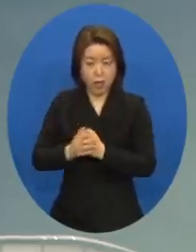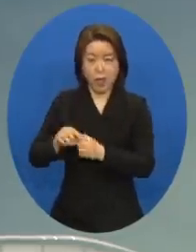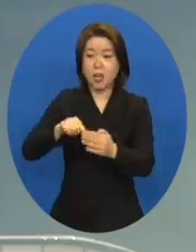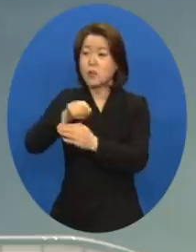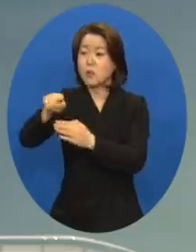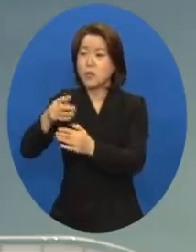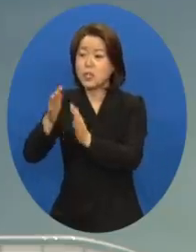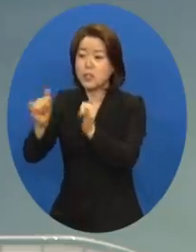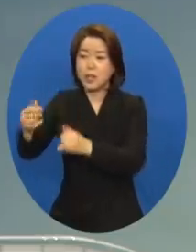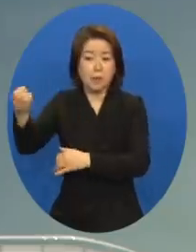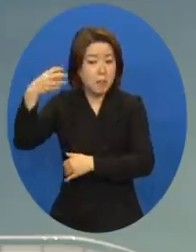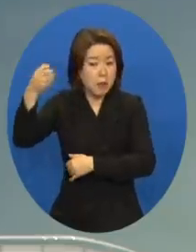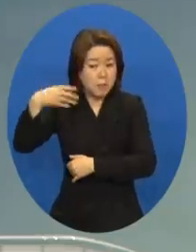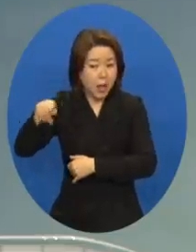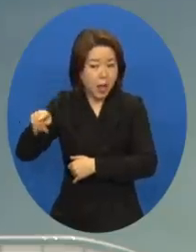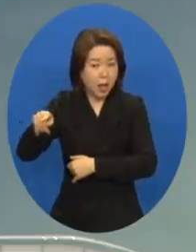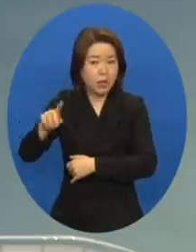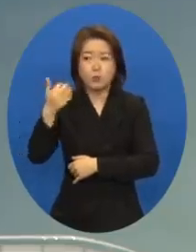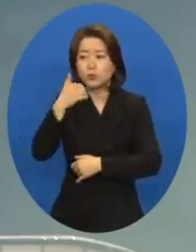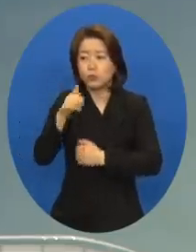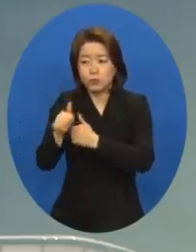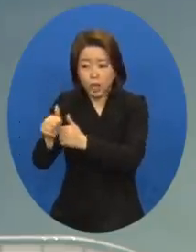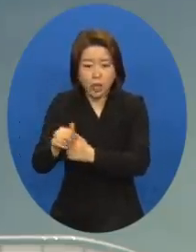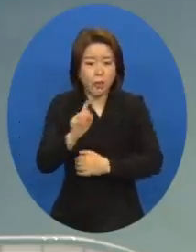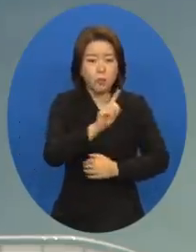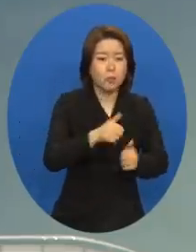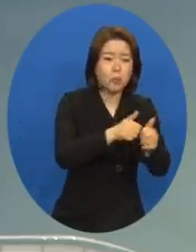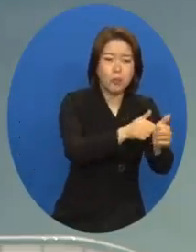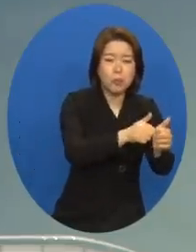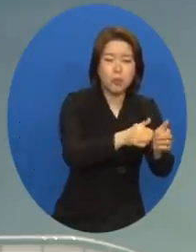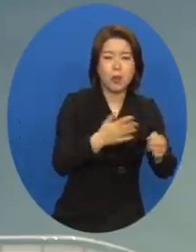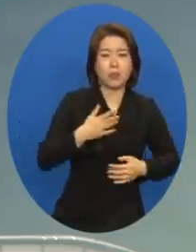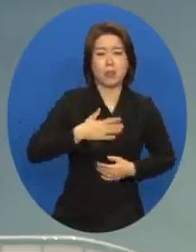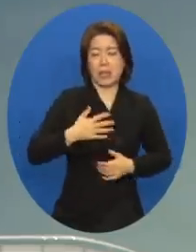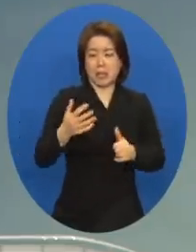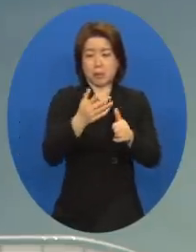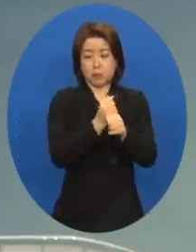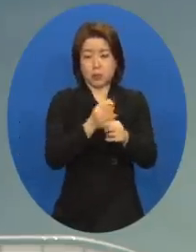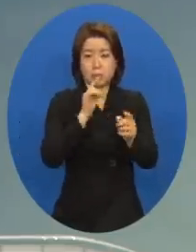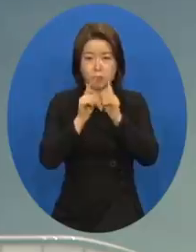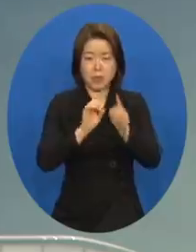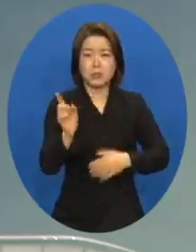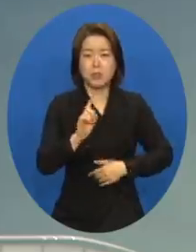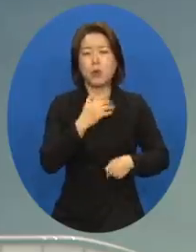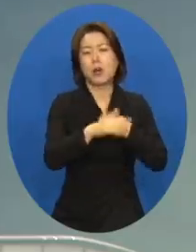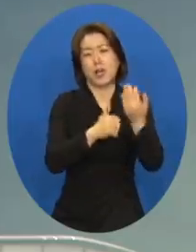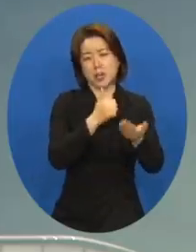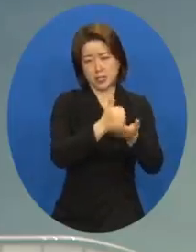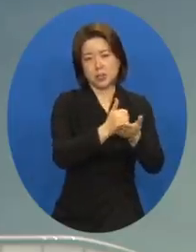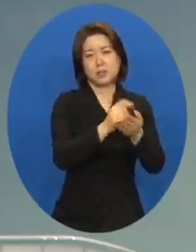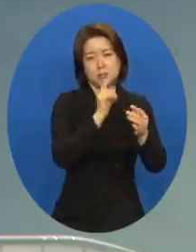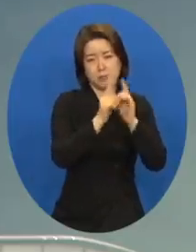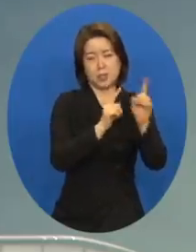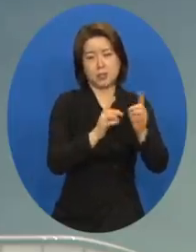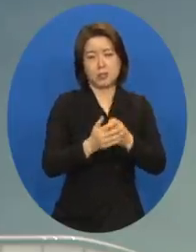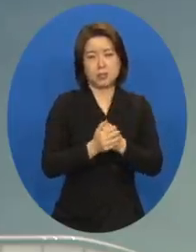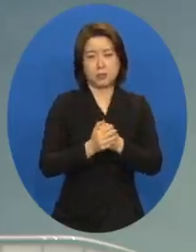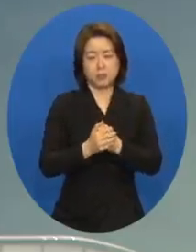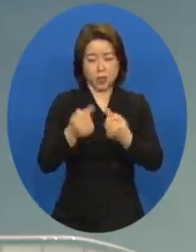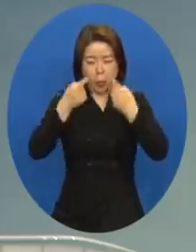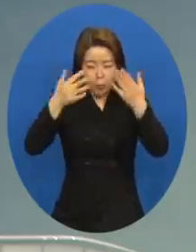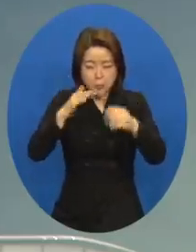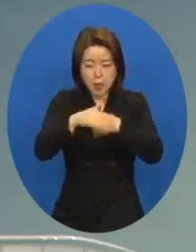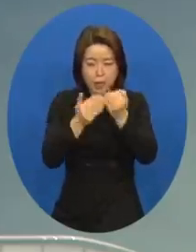말입니까? 우리가 붙잡아야 될 것은 하나님의 말씀입니다. 분명히 성경은